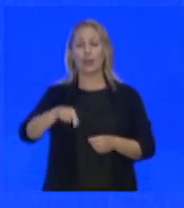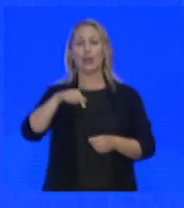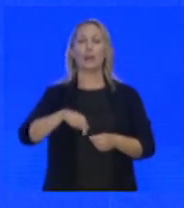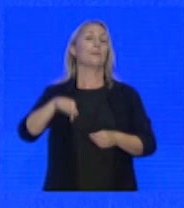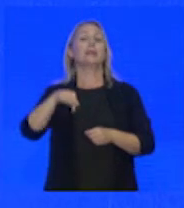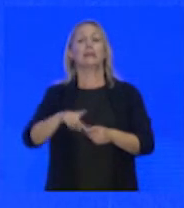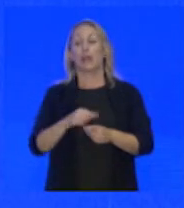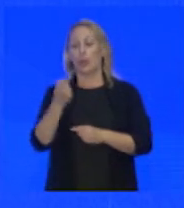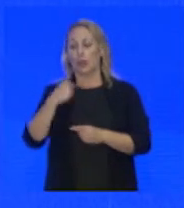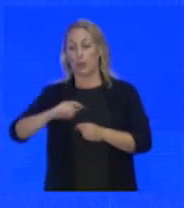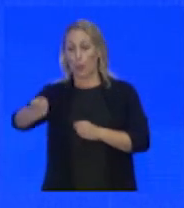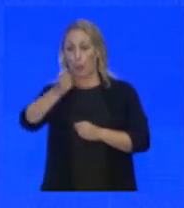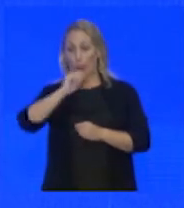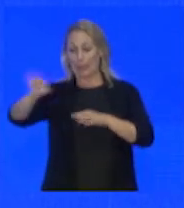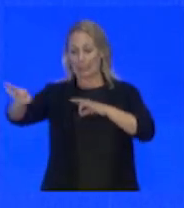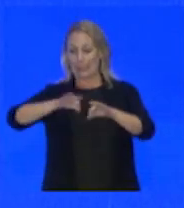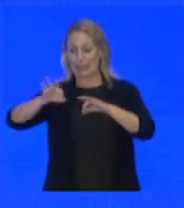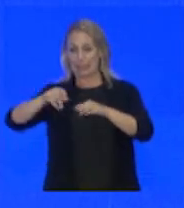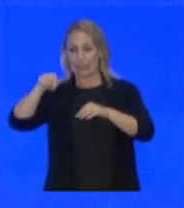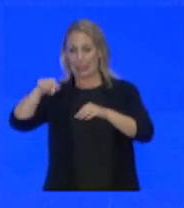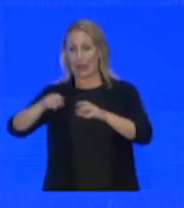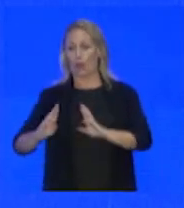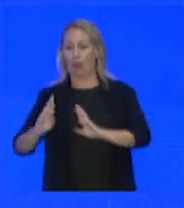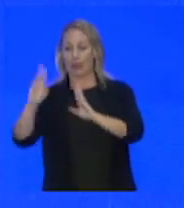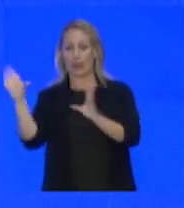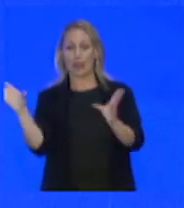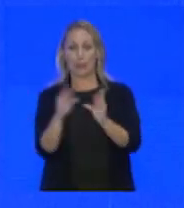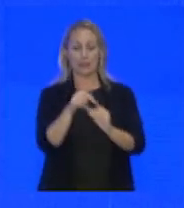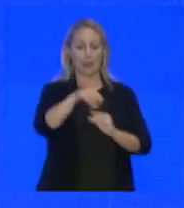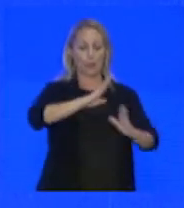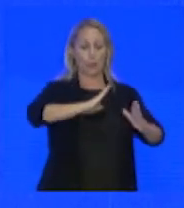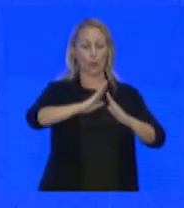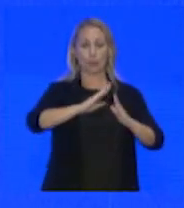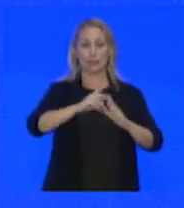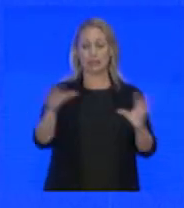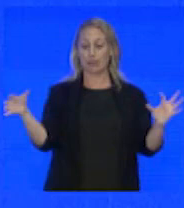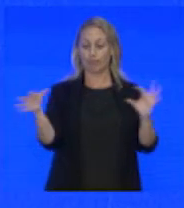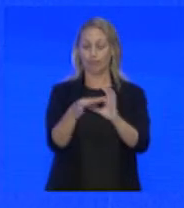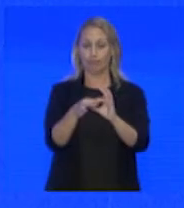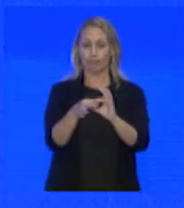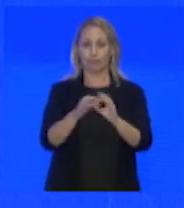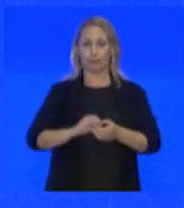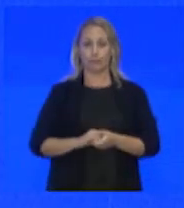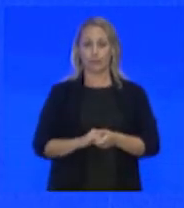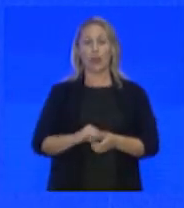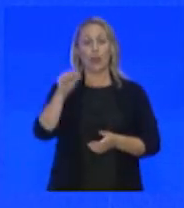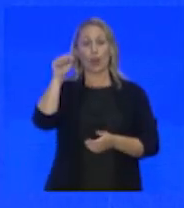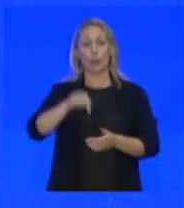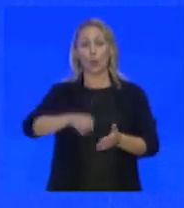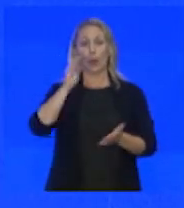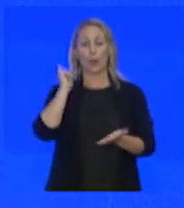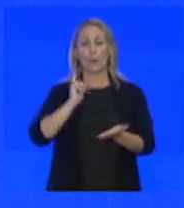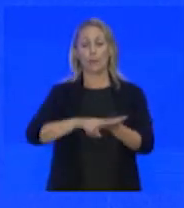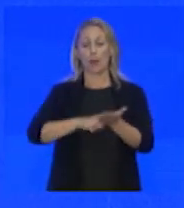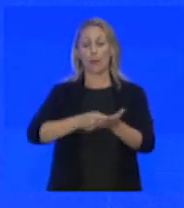δεύτερη για το κοινό όφελος των ανθρώπων και του περιβάλλοντος. Η χώρα πρέπει να μπει σταθερά